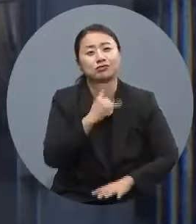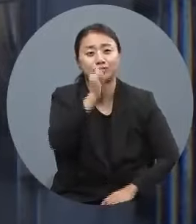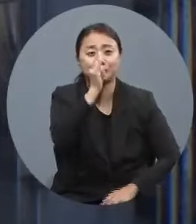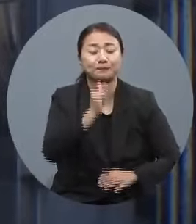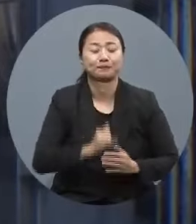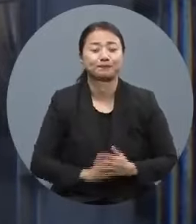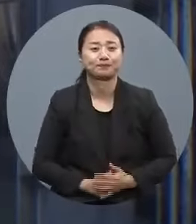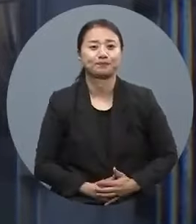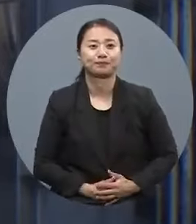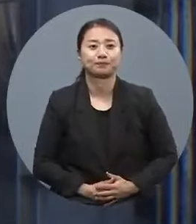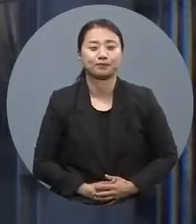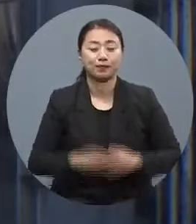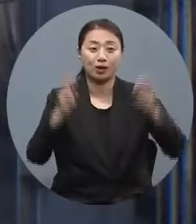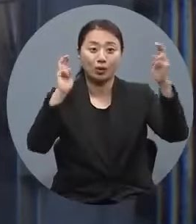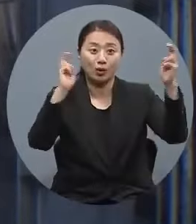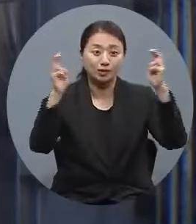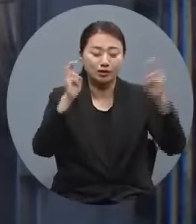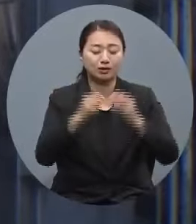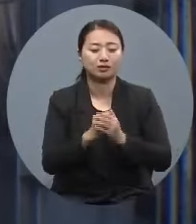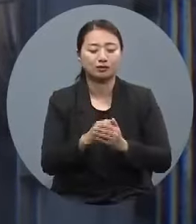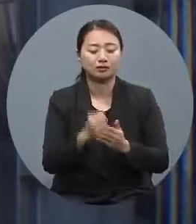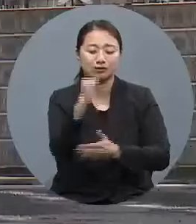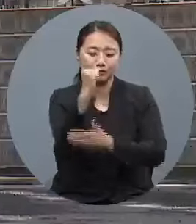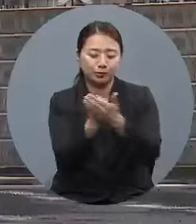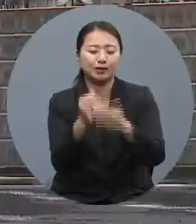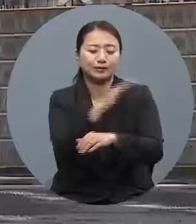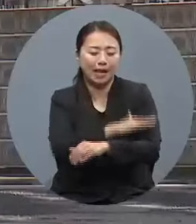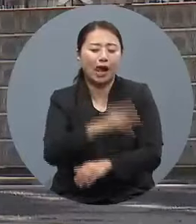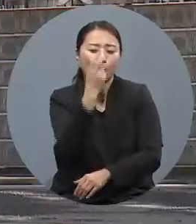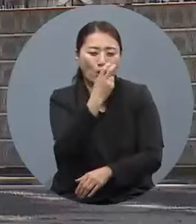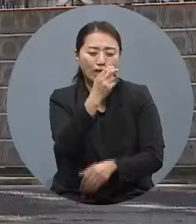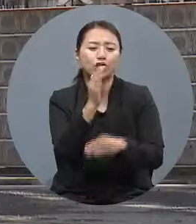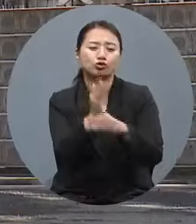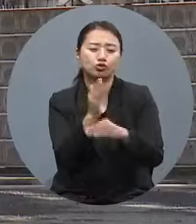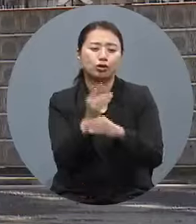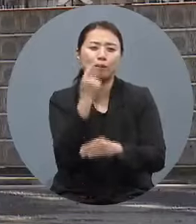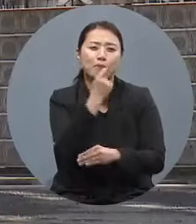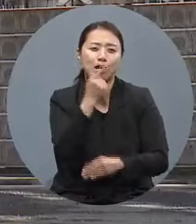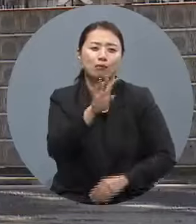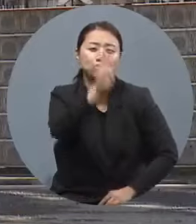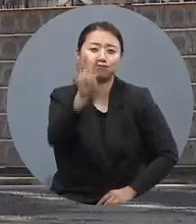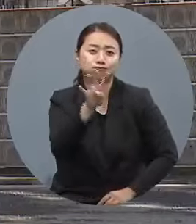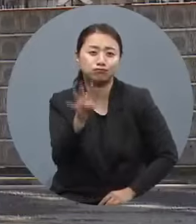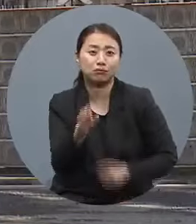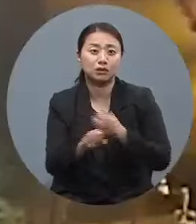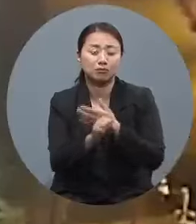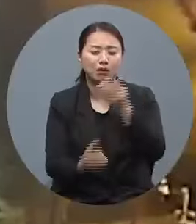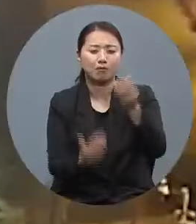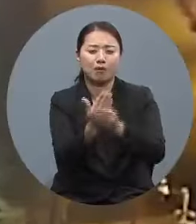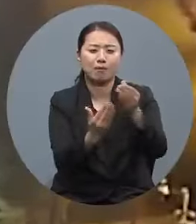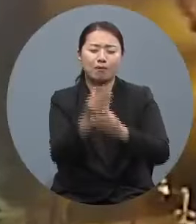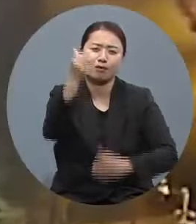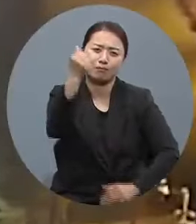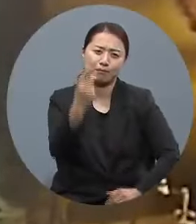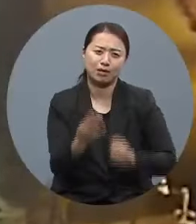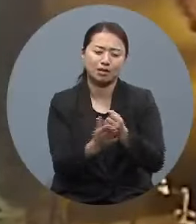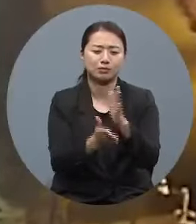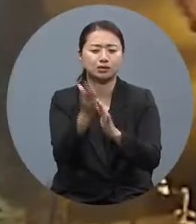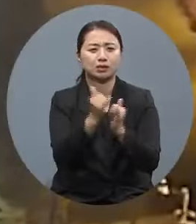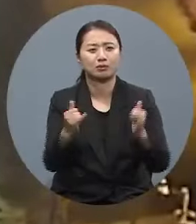폐기됐습니다. 기업들은 매번 노후 산업단지를 잘 관리하고 있다는 주장만 반복하지만 사고가 계속되는